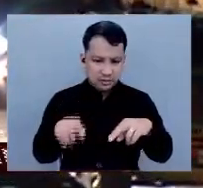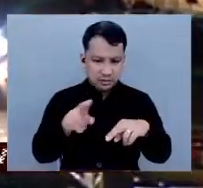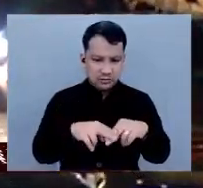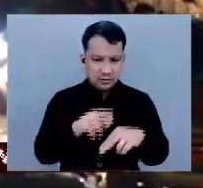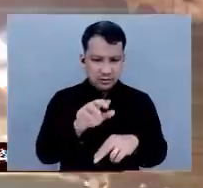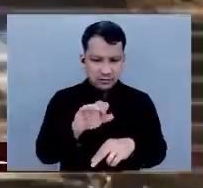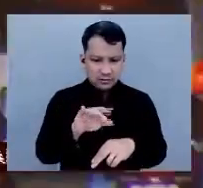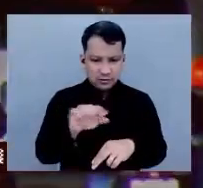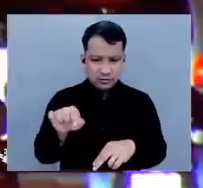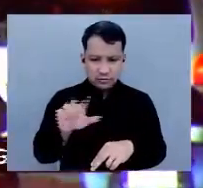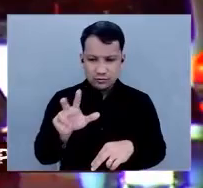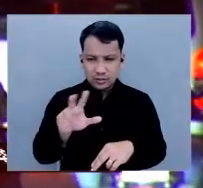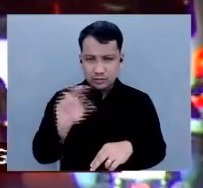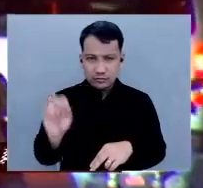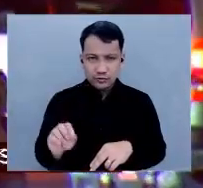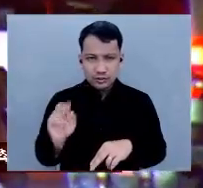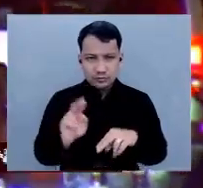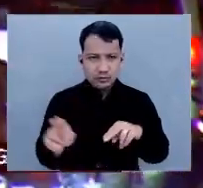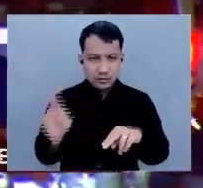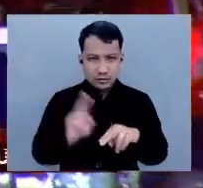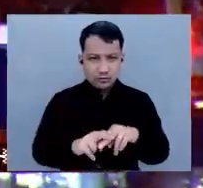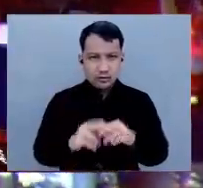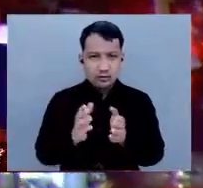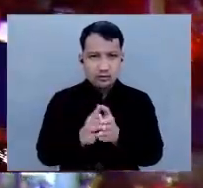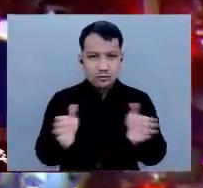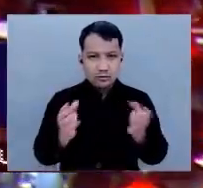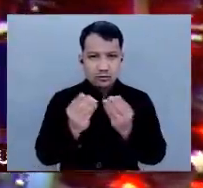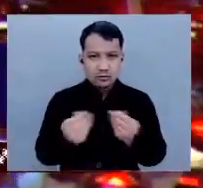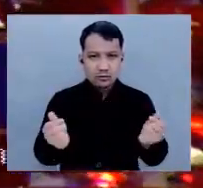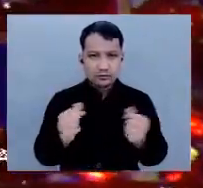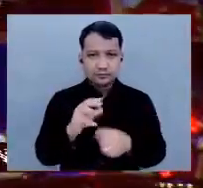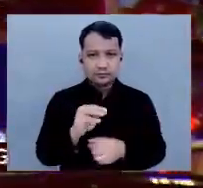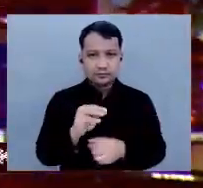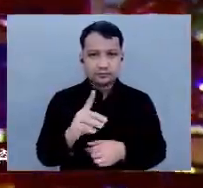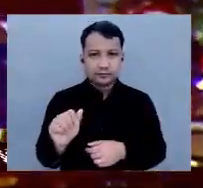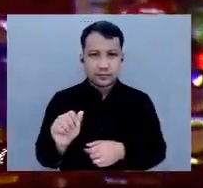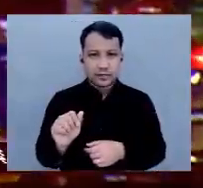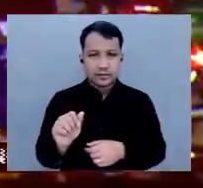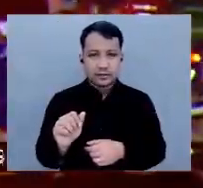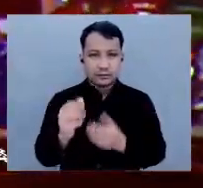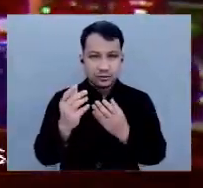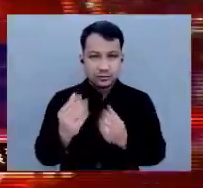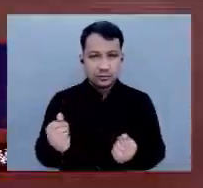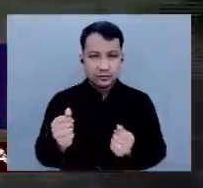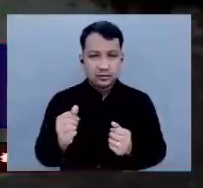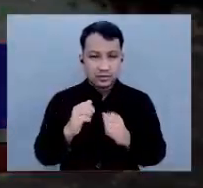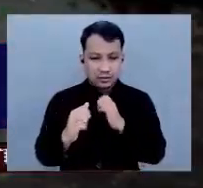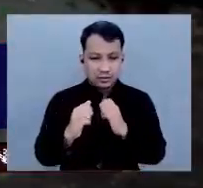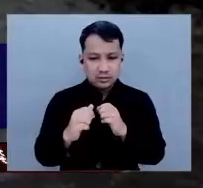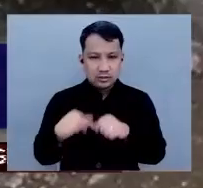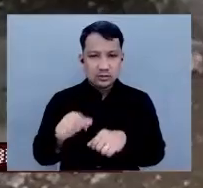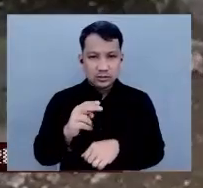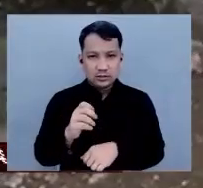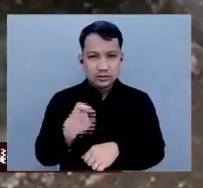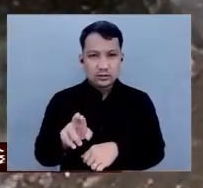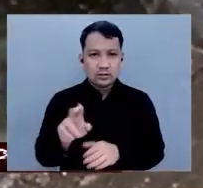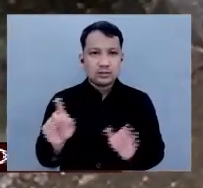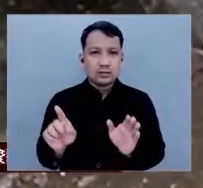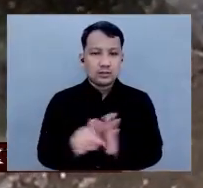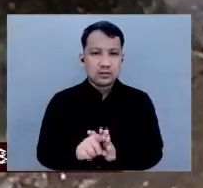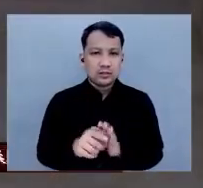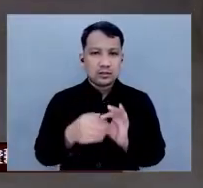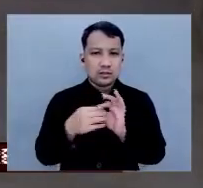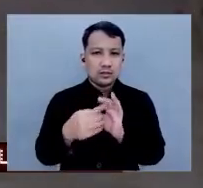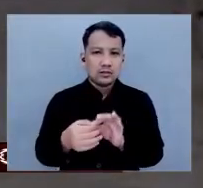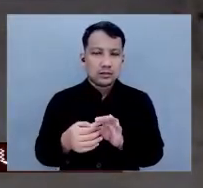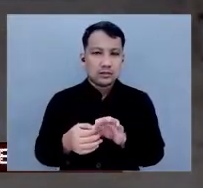ang madaragdag. Kaya naglatag na ng solusyon ng MMDA para maibsan ang traffic sa Metro Manila. Ipagbabawal na muna ang paghuhukay